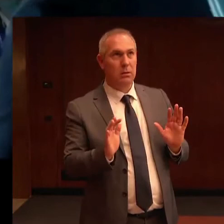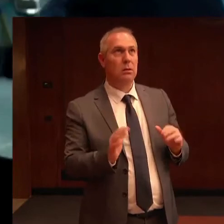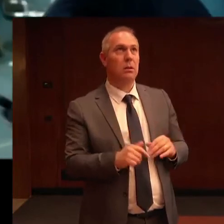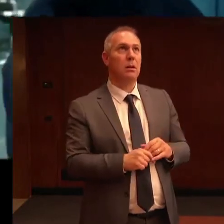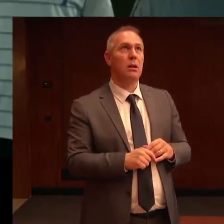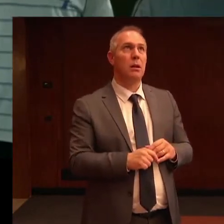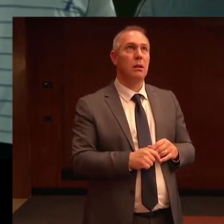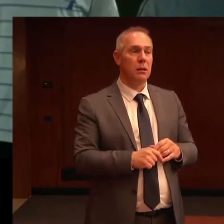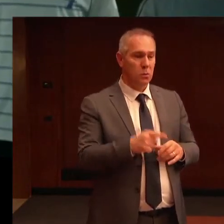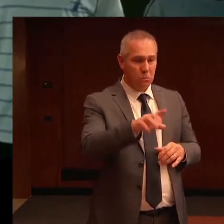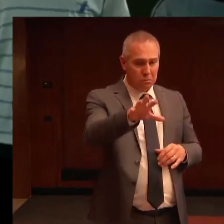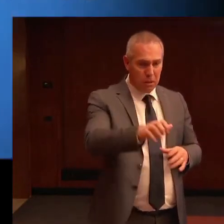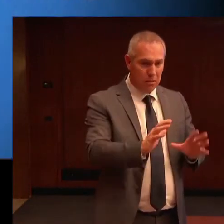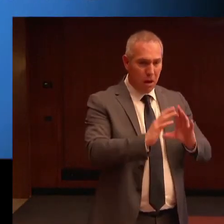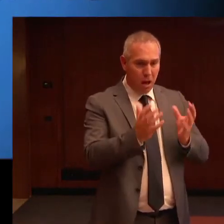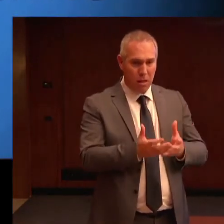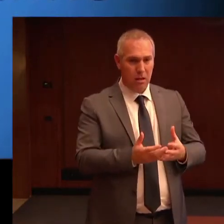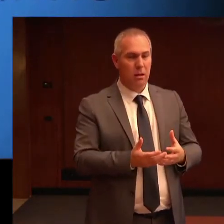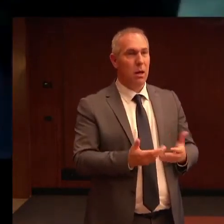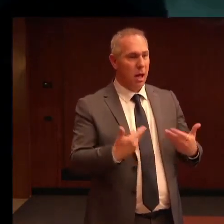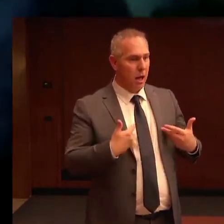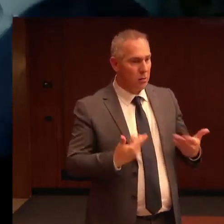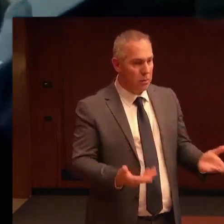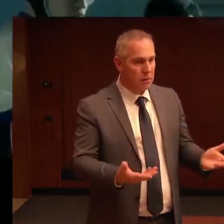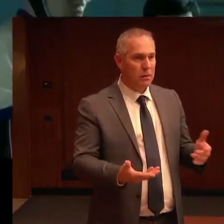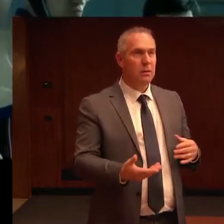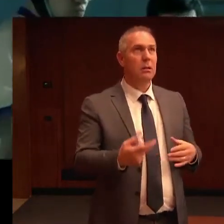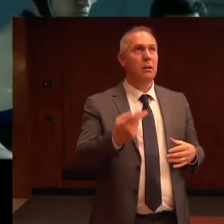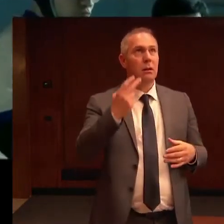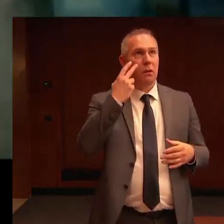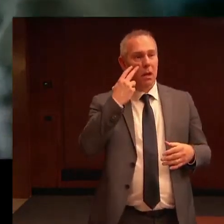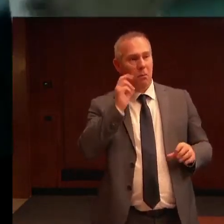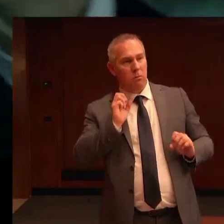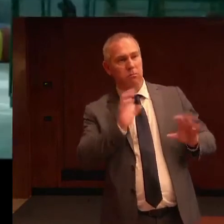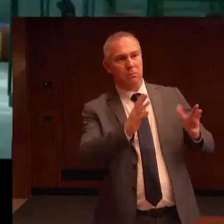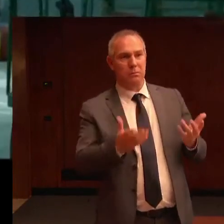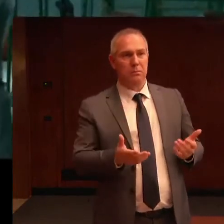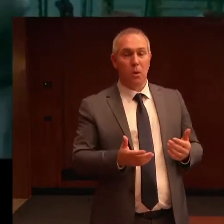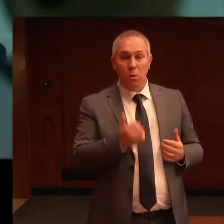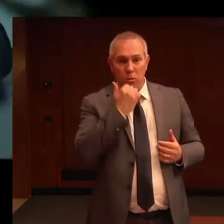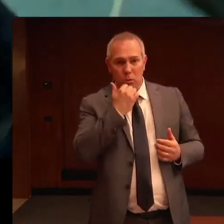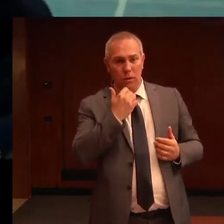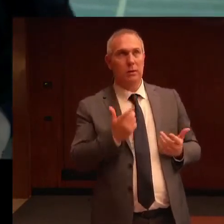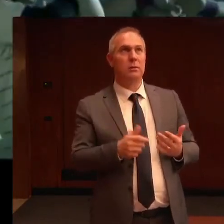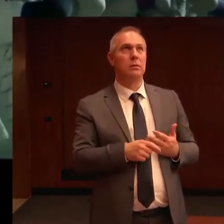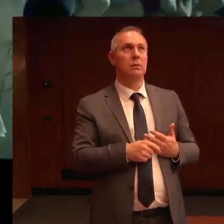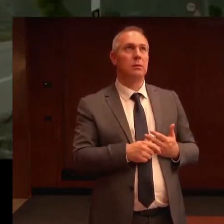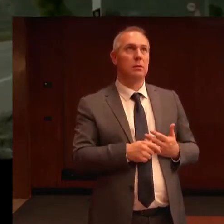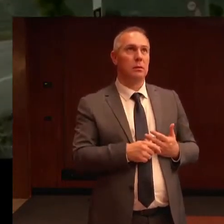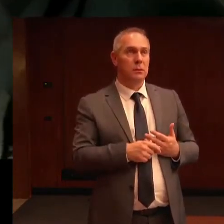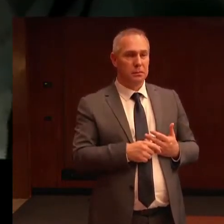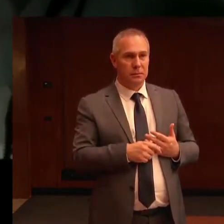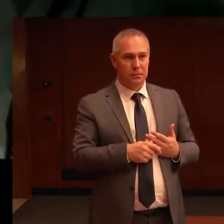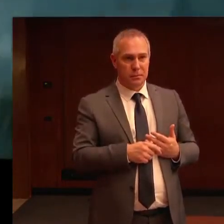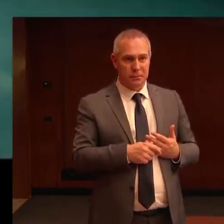Tu, in rosso, prendi una palla. Eccomi. Vediamo come vi muovete. Scusami. Non ti